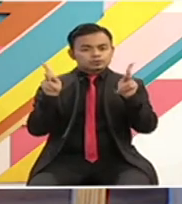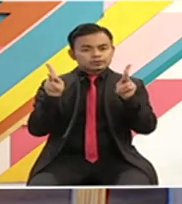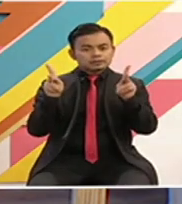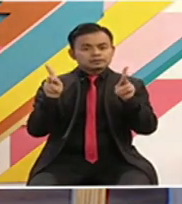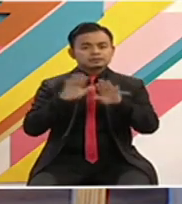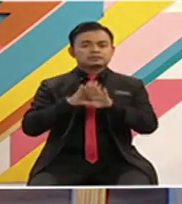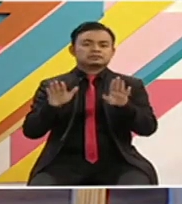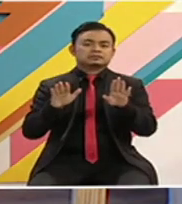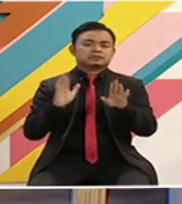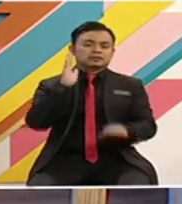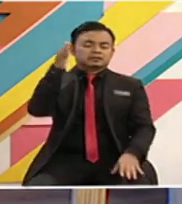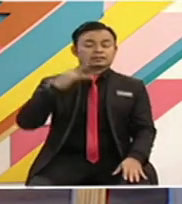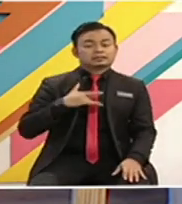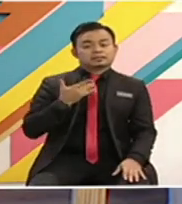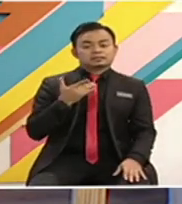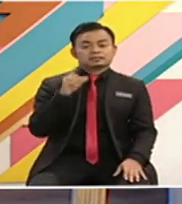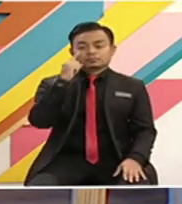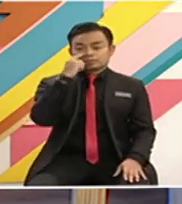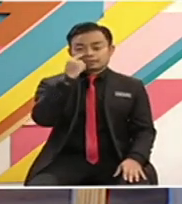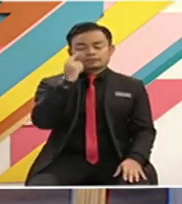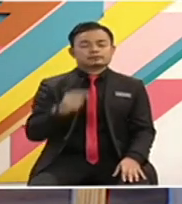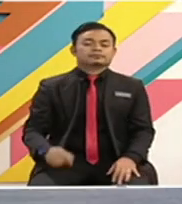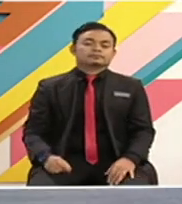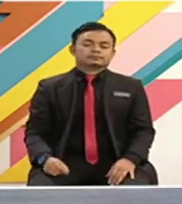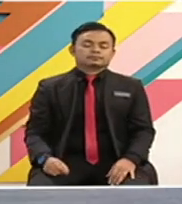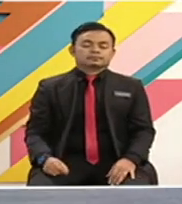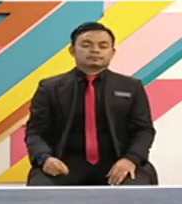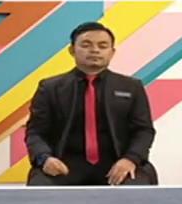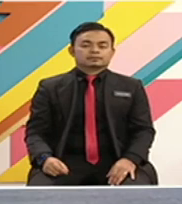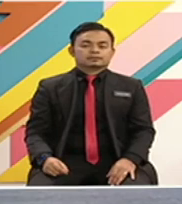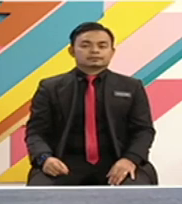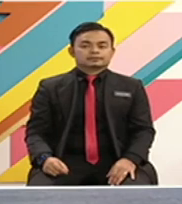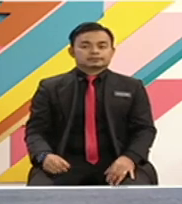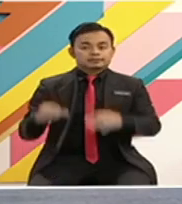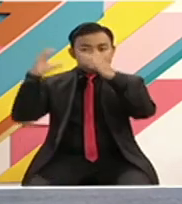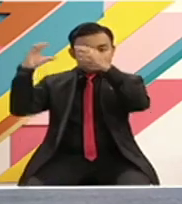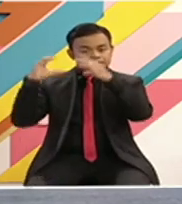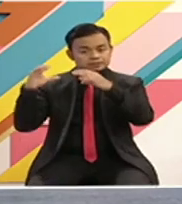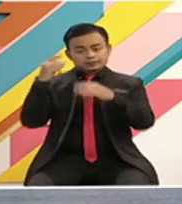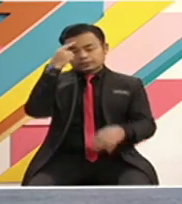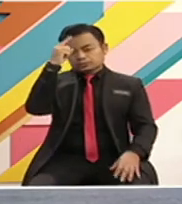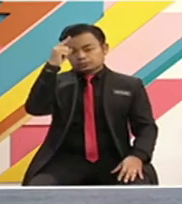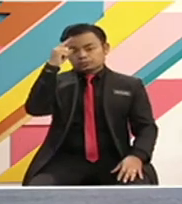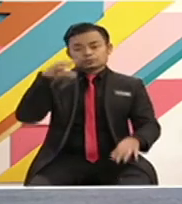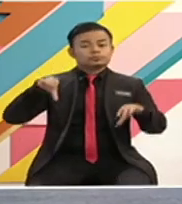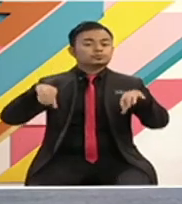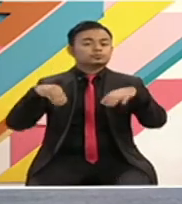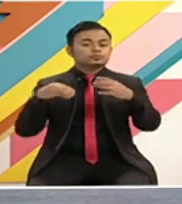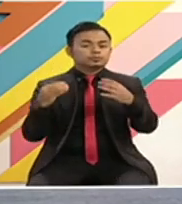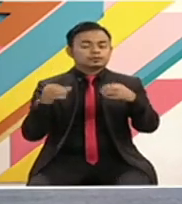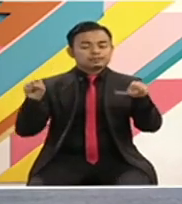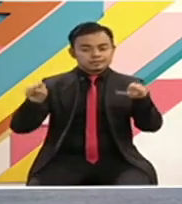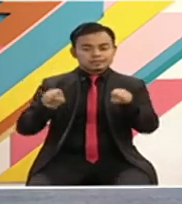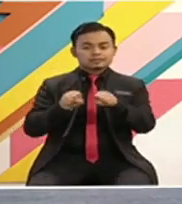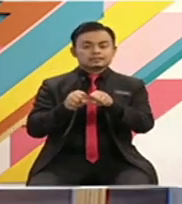hasil karya seni Oke deh bu dan teknik-teknik membuat seni kontra tuh bagaimana bulat ego kita